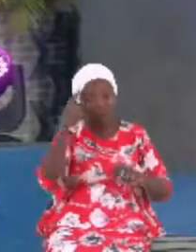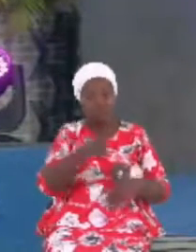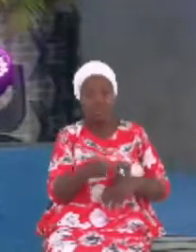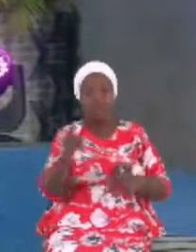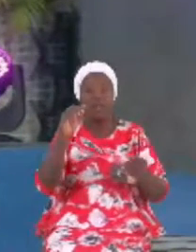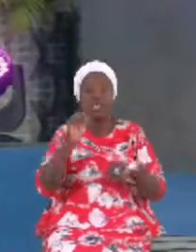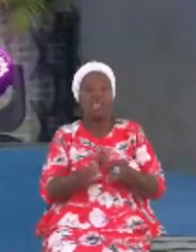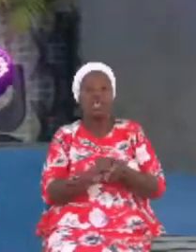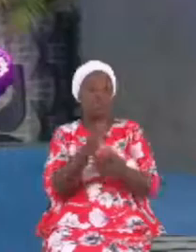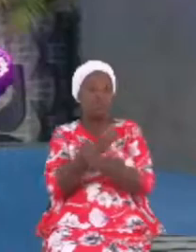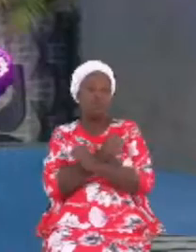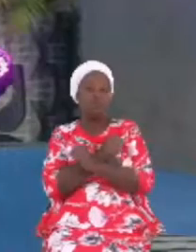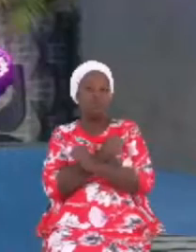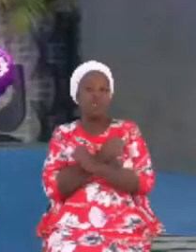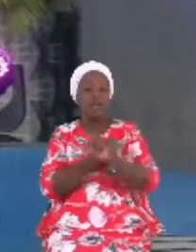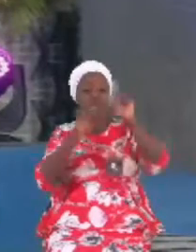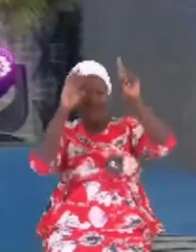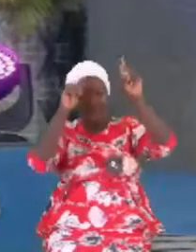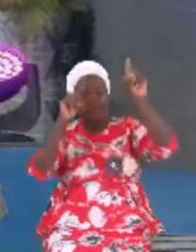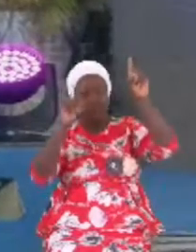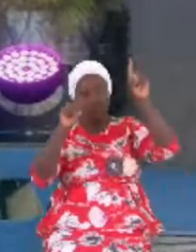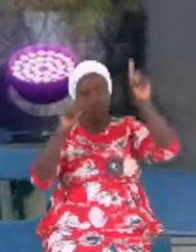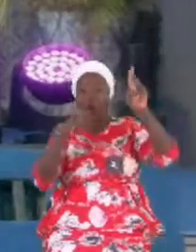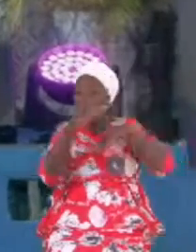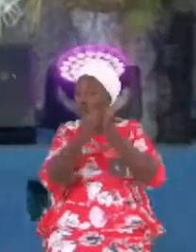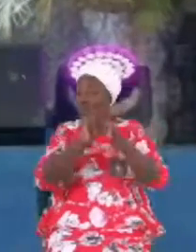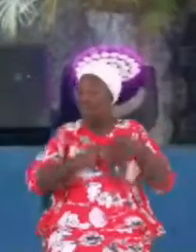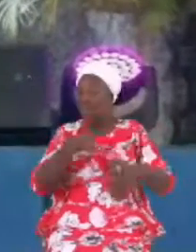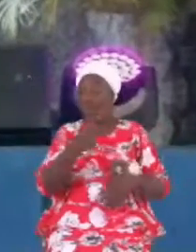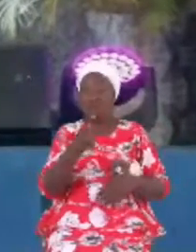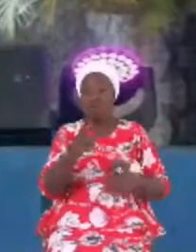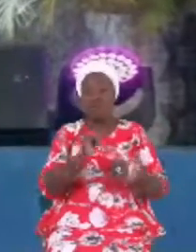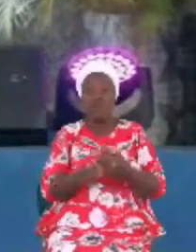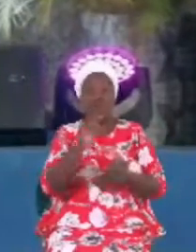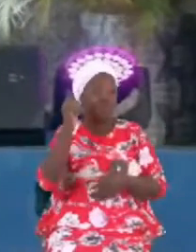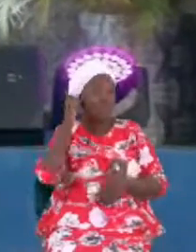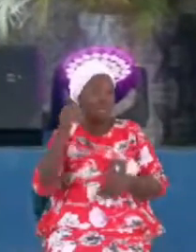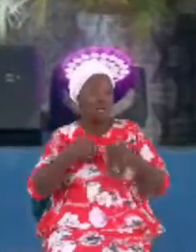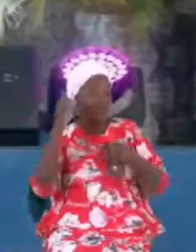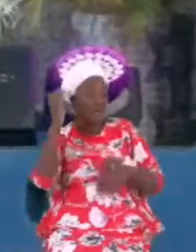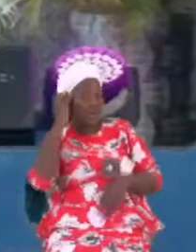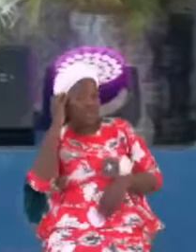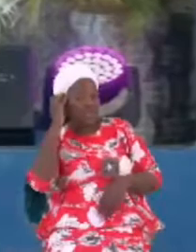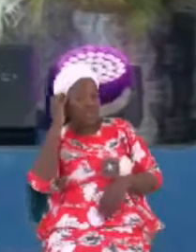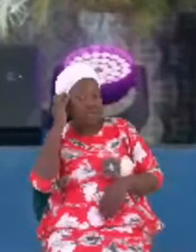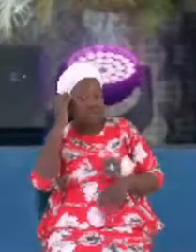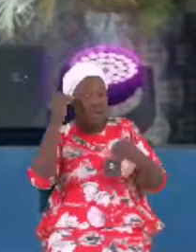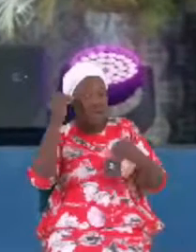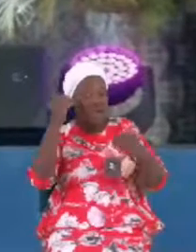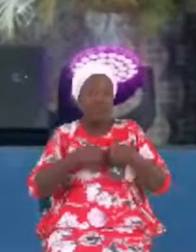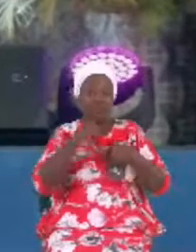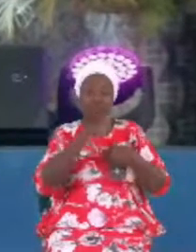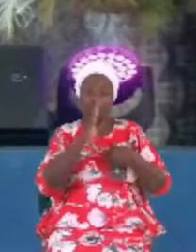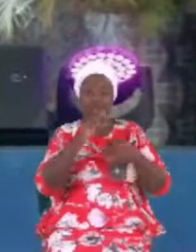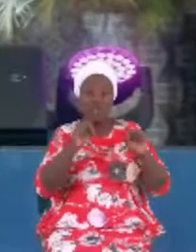l'homme, des choses que Dieu a préparées pour ceux qui l'aiment. Tout ce que je vous ai dit, que les oreilles ont entendu,